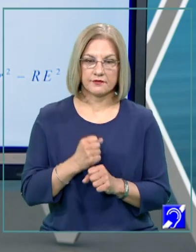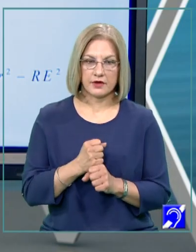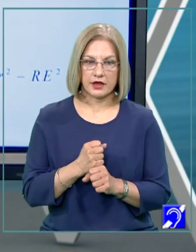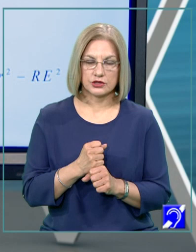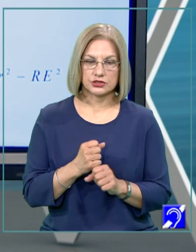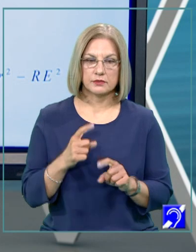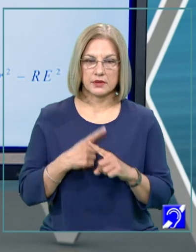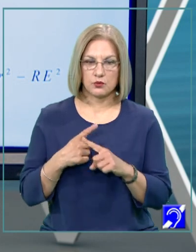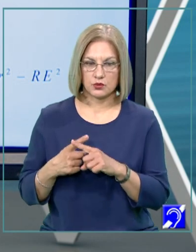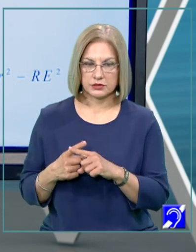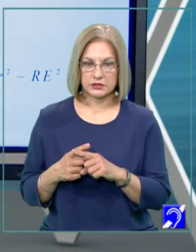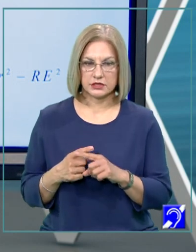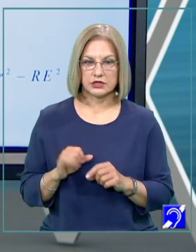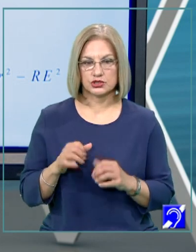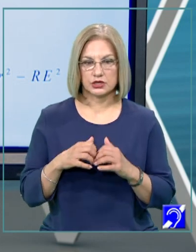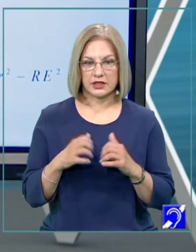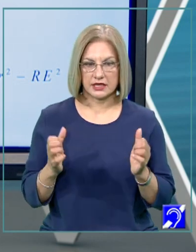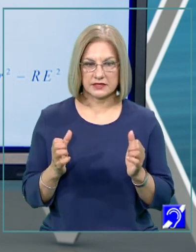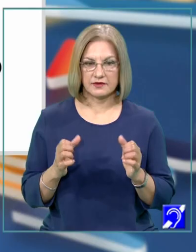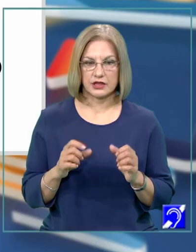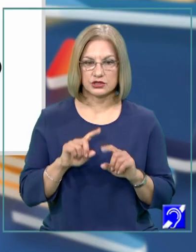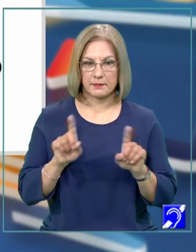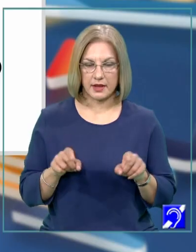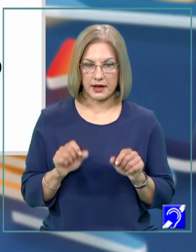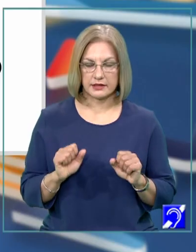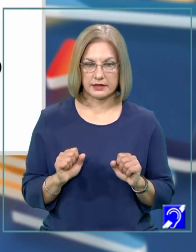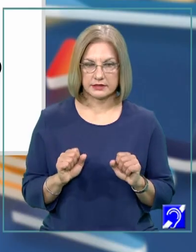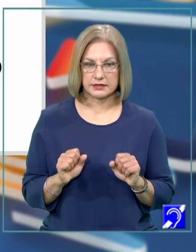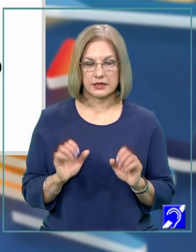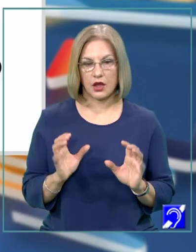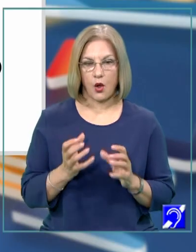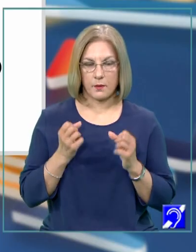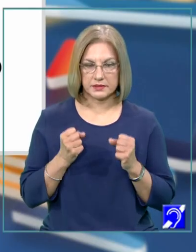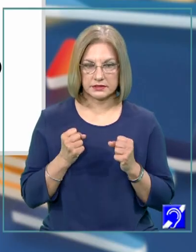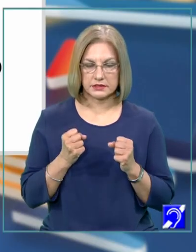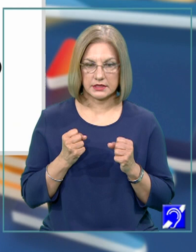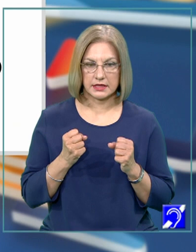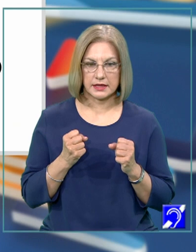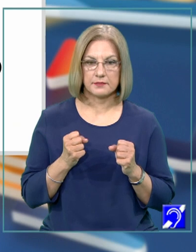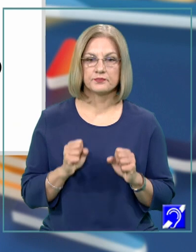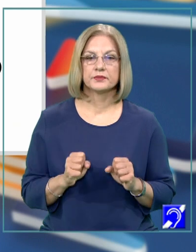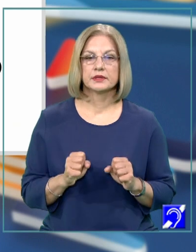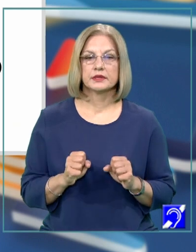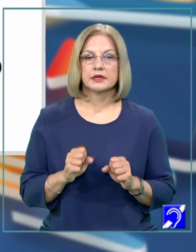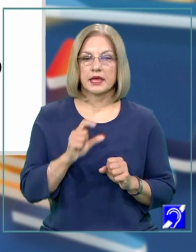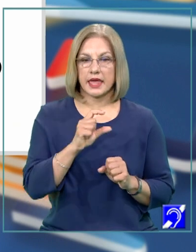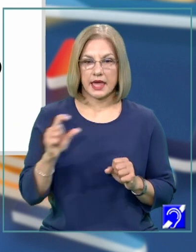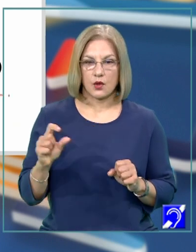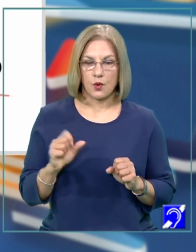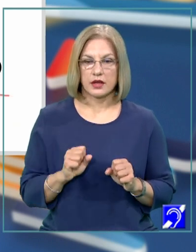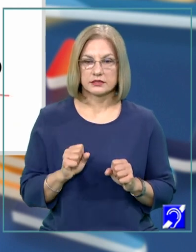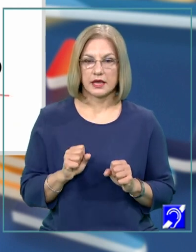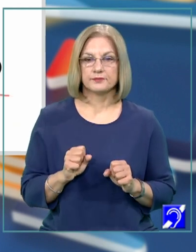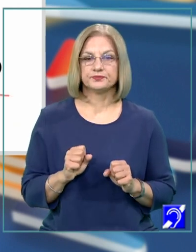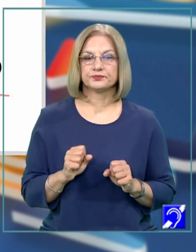înmulțirile și desfăcând parantezele obținem ecuația de pe tablă o